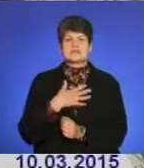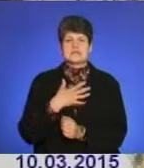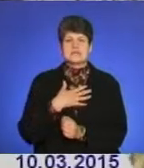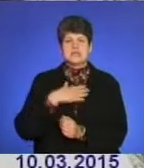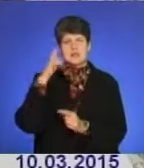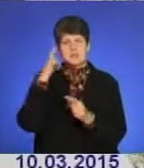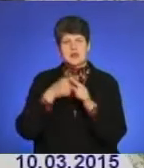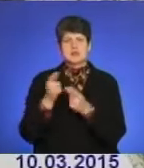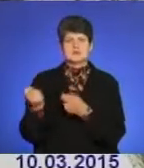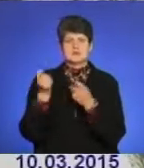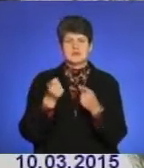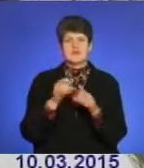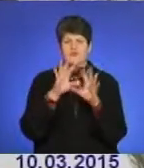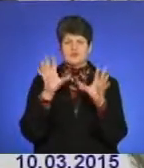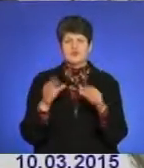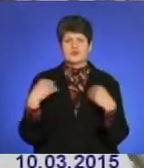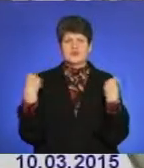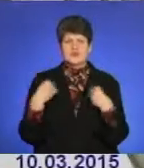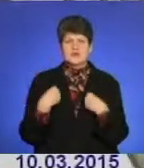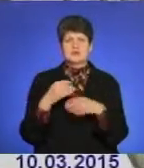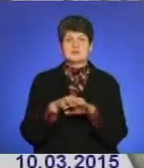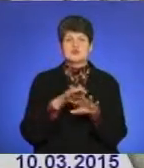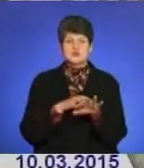брати йому, і все, що ми вдіти, взути,